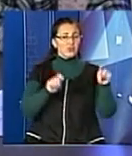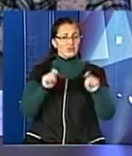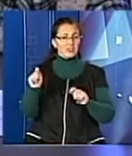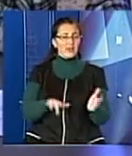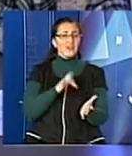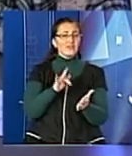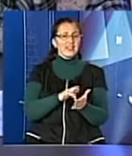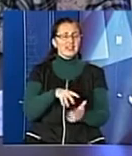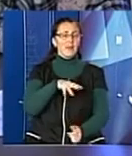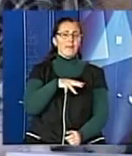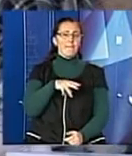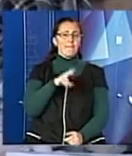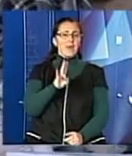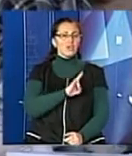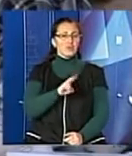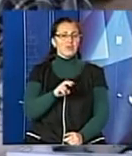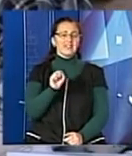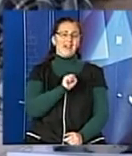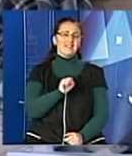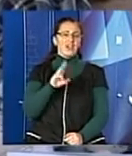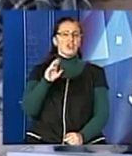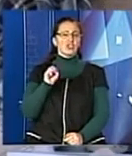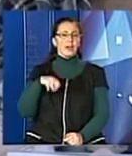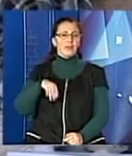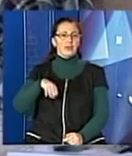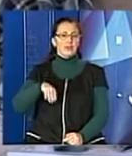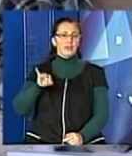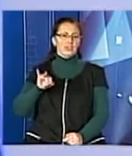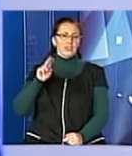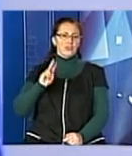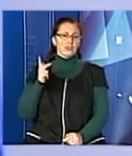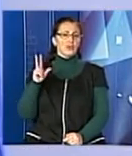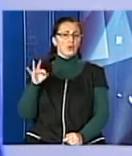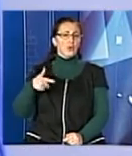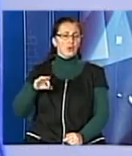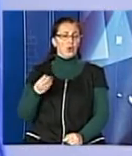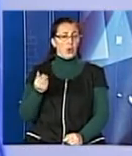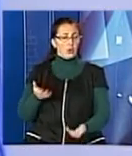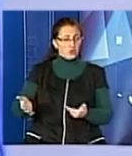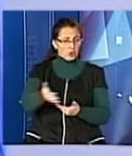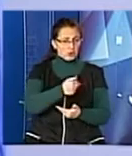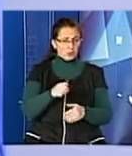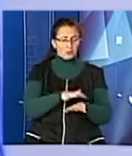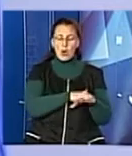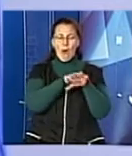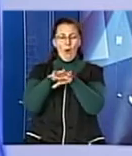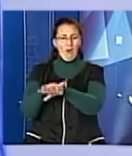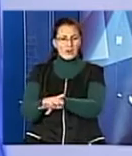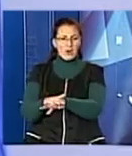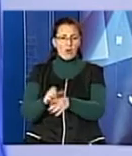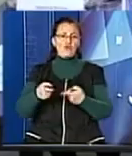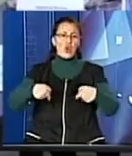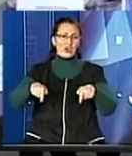центрі митрополита Андрея Шептицького. До слова, кінофестиваль благодійний. Зібрані кошти будуть перераховані організації «Care in